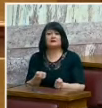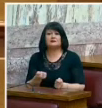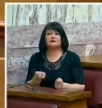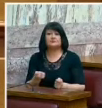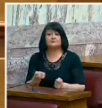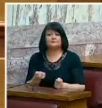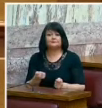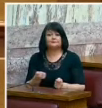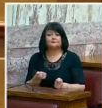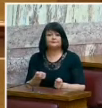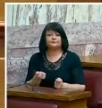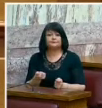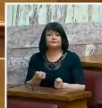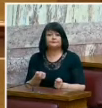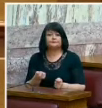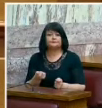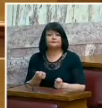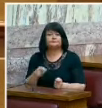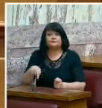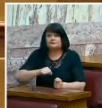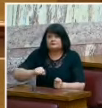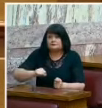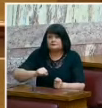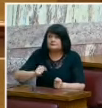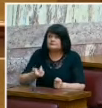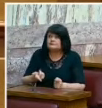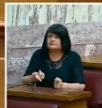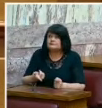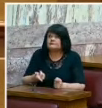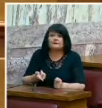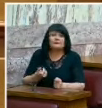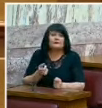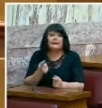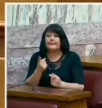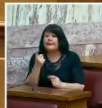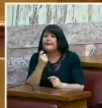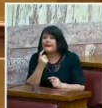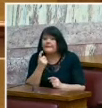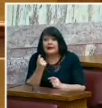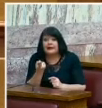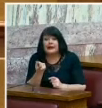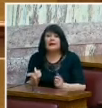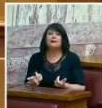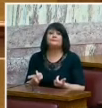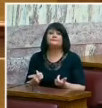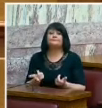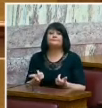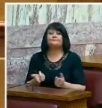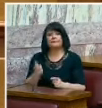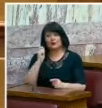φοβάμαι ότι εδώ πέρα είδατε το τυρί, αλλά δεν είδατε τη φάκα. Διότι το πρόβλημα με το όνομα